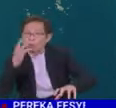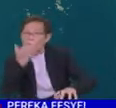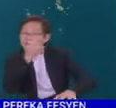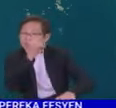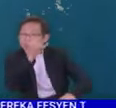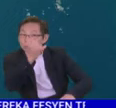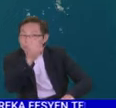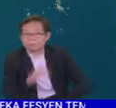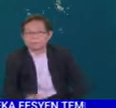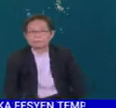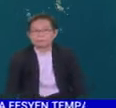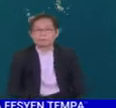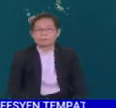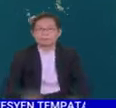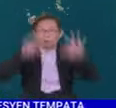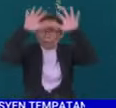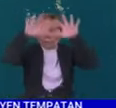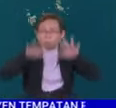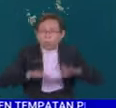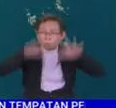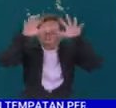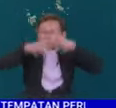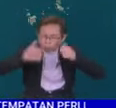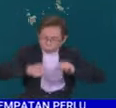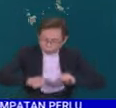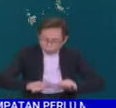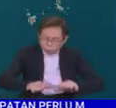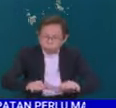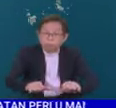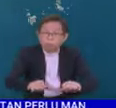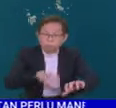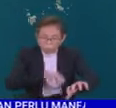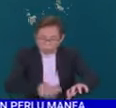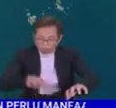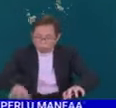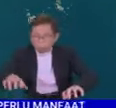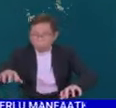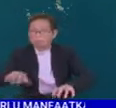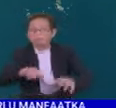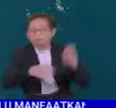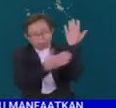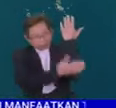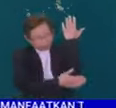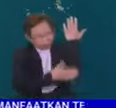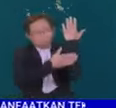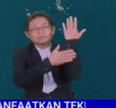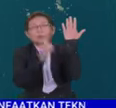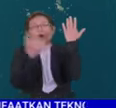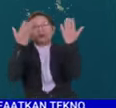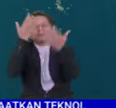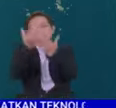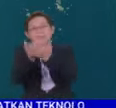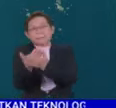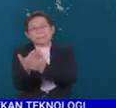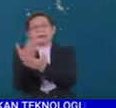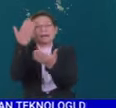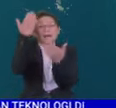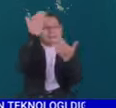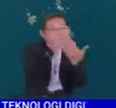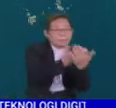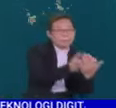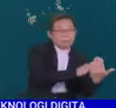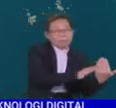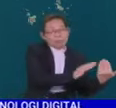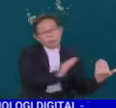kuning berkenaan. Hujan lebat yang berterusan dijangka berlaku di kawasan-kawasan berkenaan sehingga ke 11 November